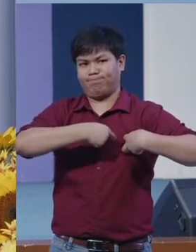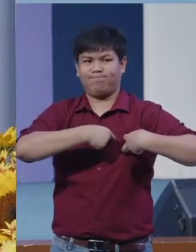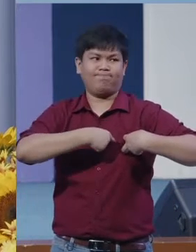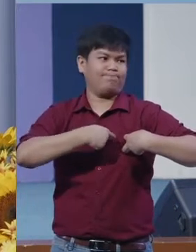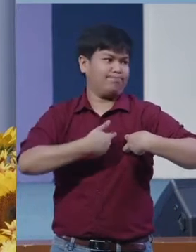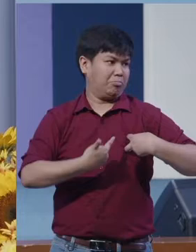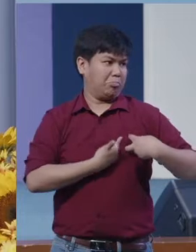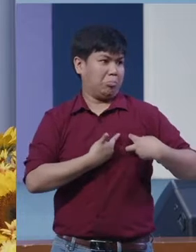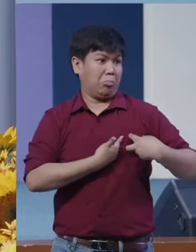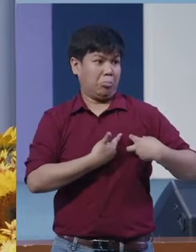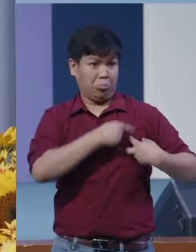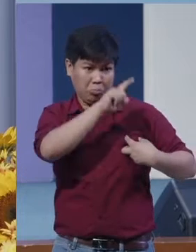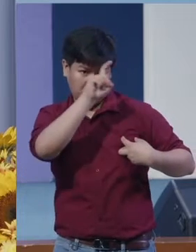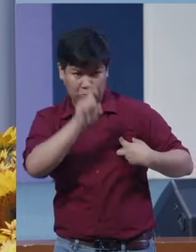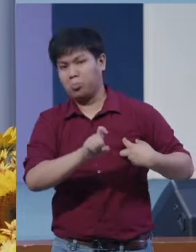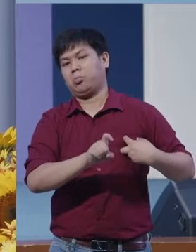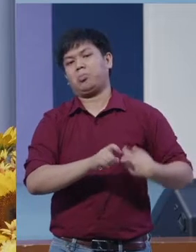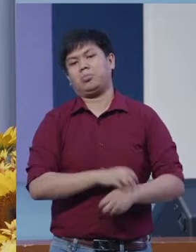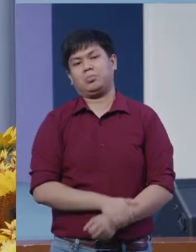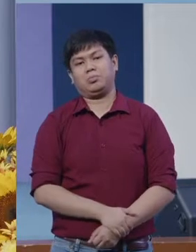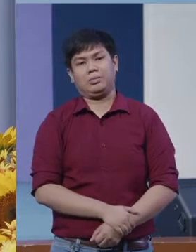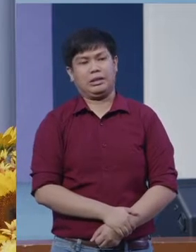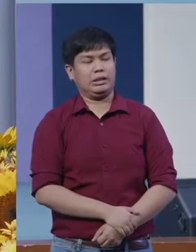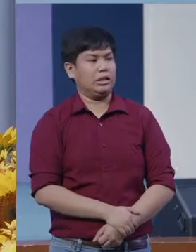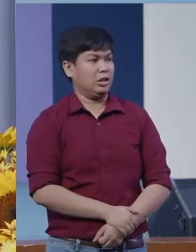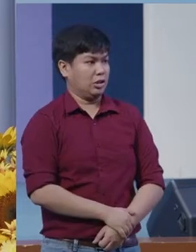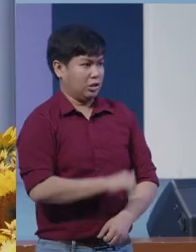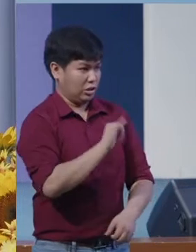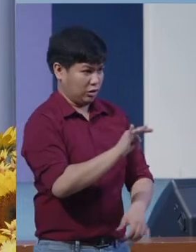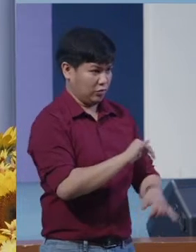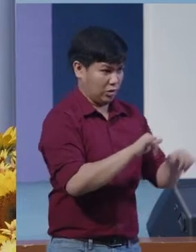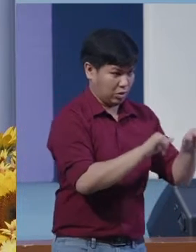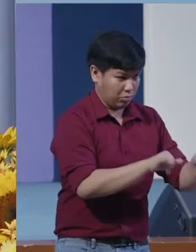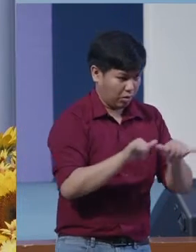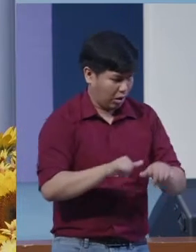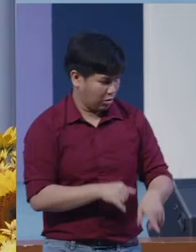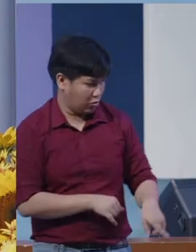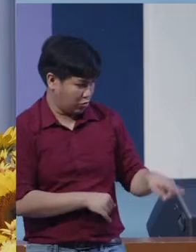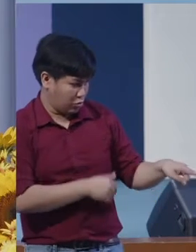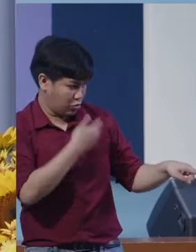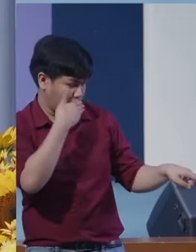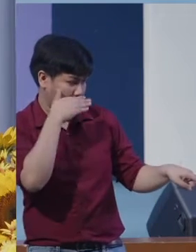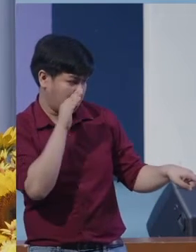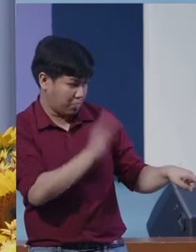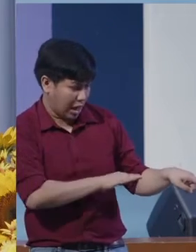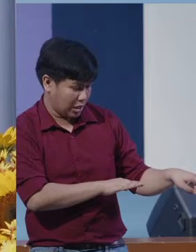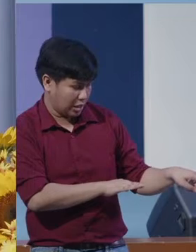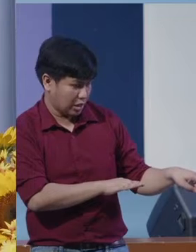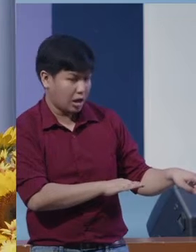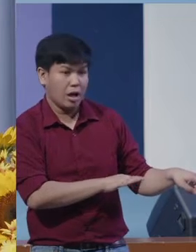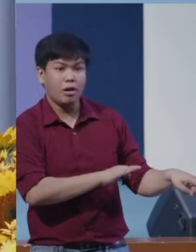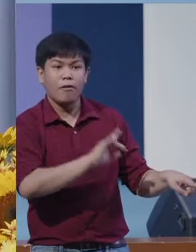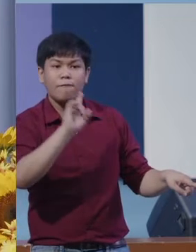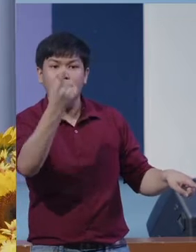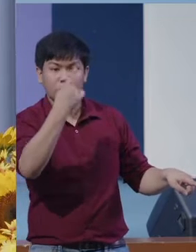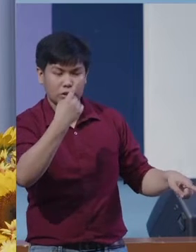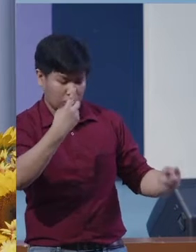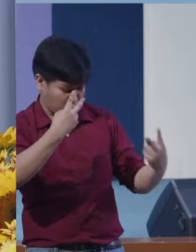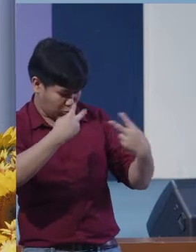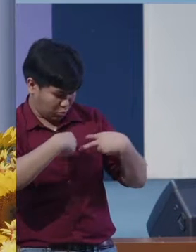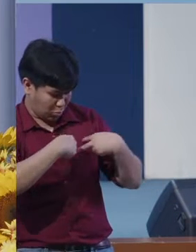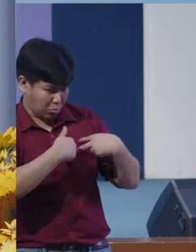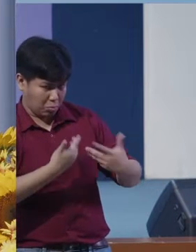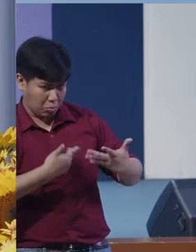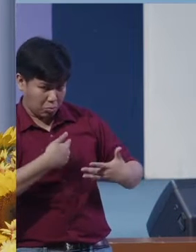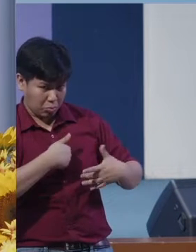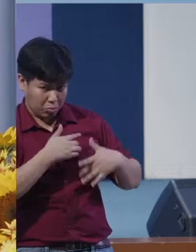nung judgment na yon. And with the measure you use, it will be measured to you. Because of that, sabi niya, why do you